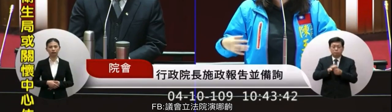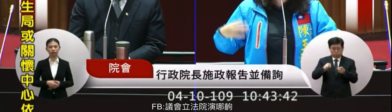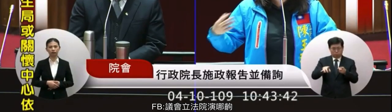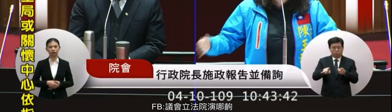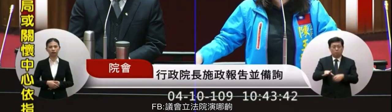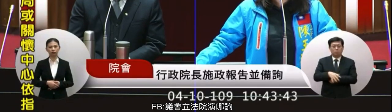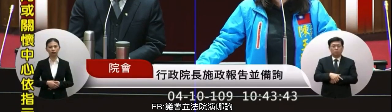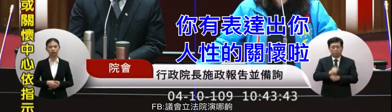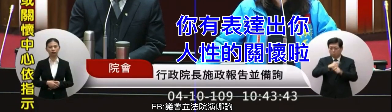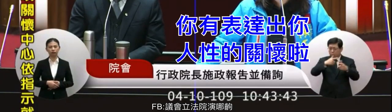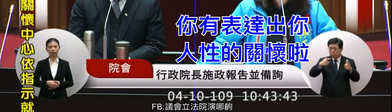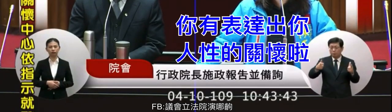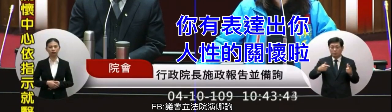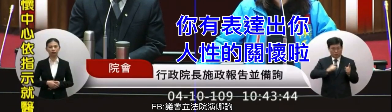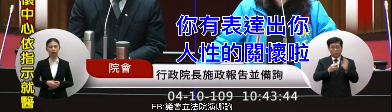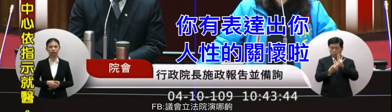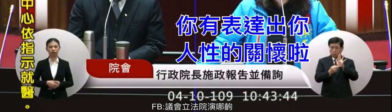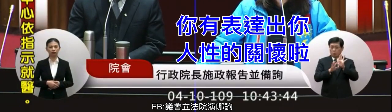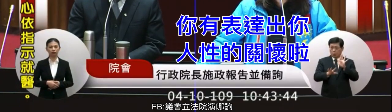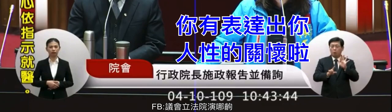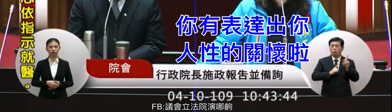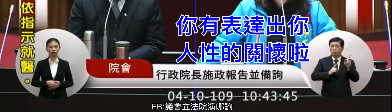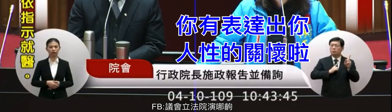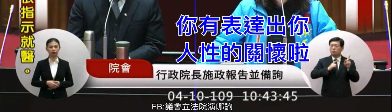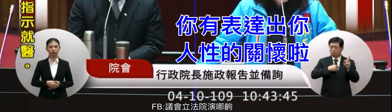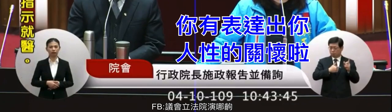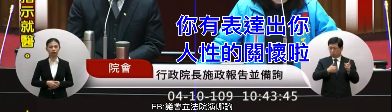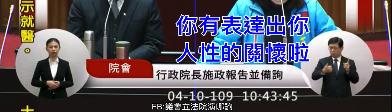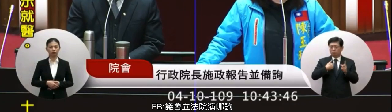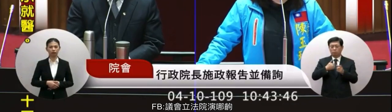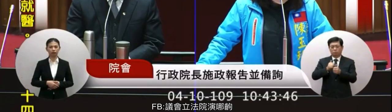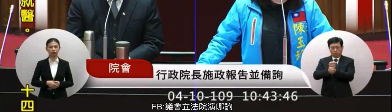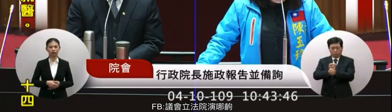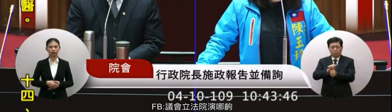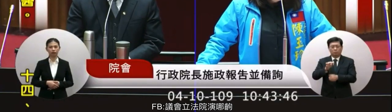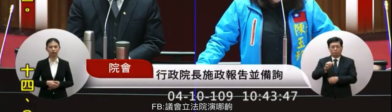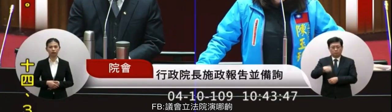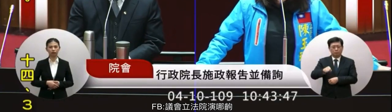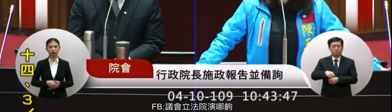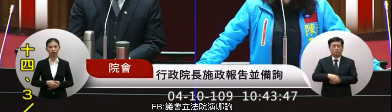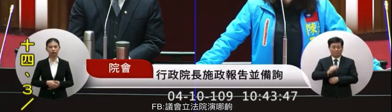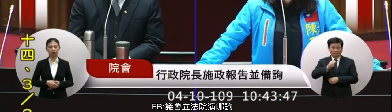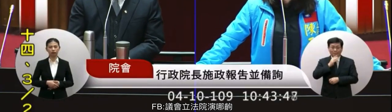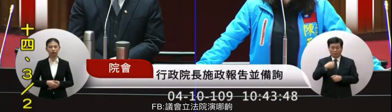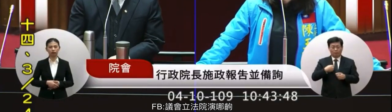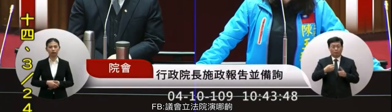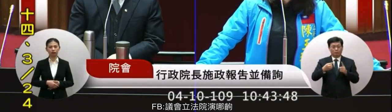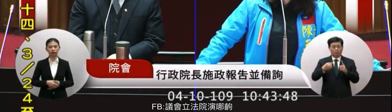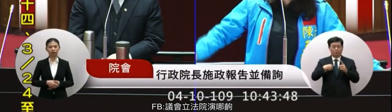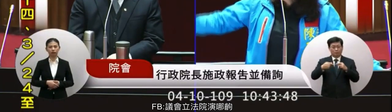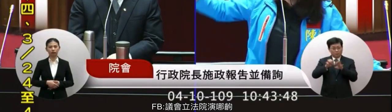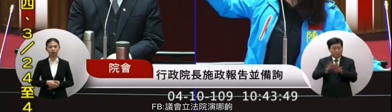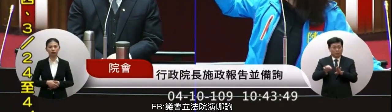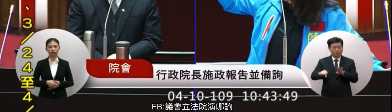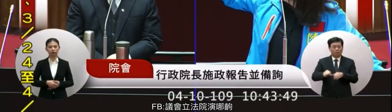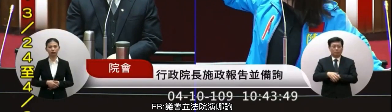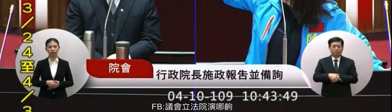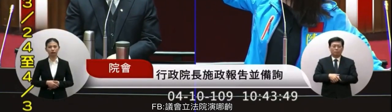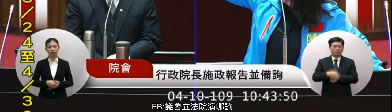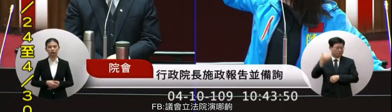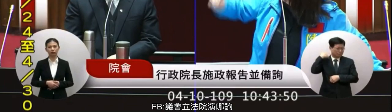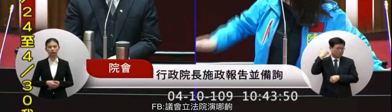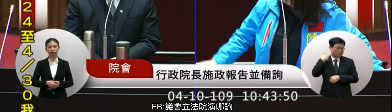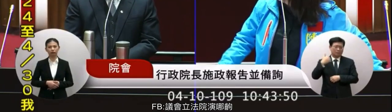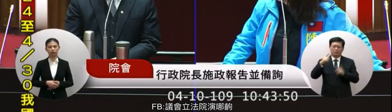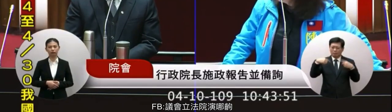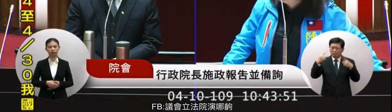种体恤啊各样的，你也有表达出你人性的关怀了哈，所以。我们金门的，我先讲一下我们金门，这个大家都知道，以前